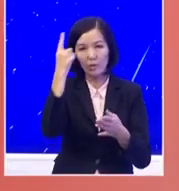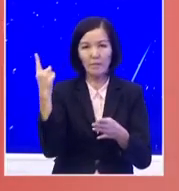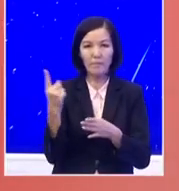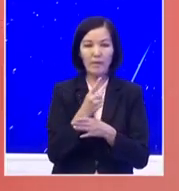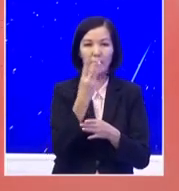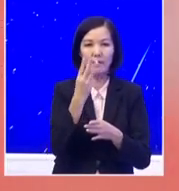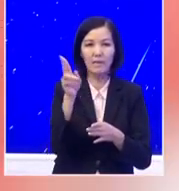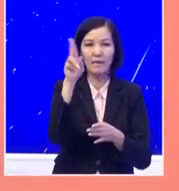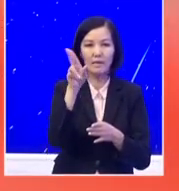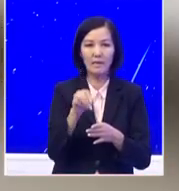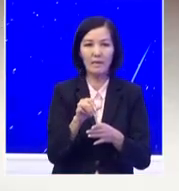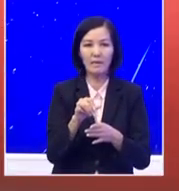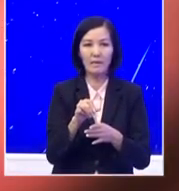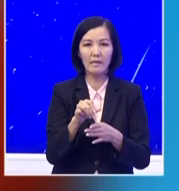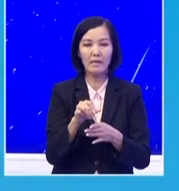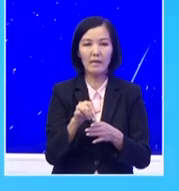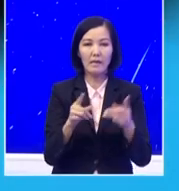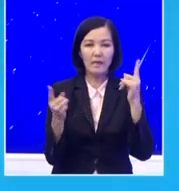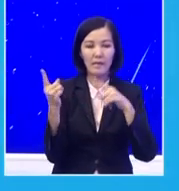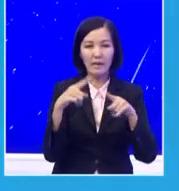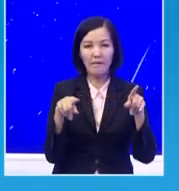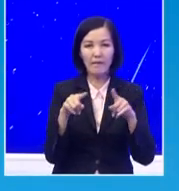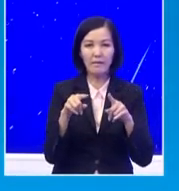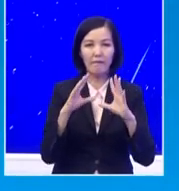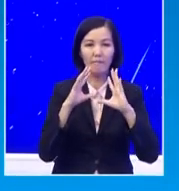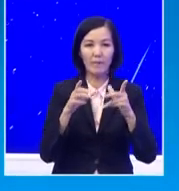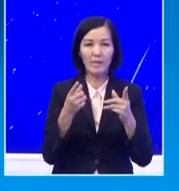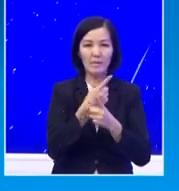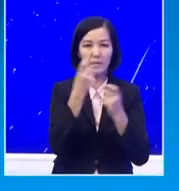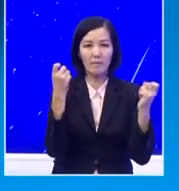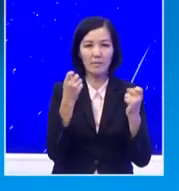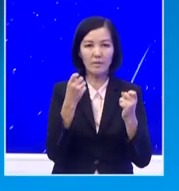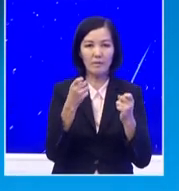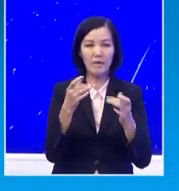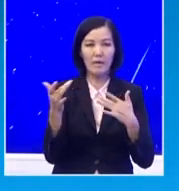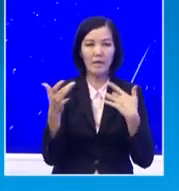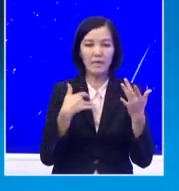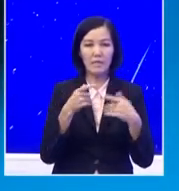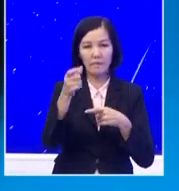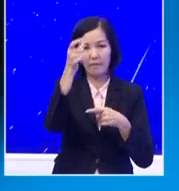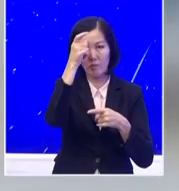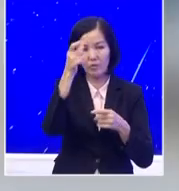первым 3D-гиперреалистичным граффити в мире, сообщает фан-клуб артиста в Турции.